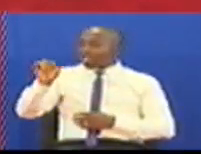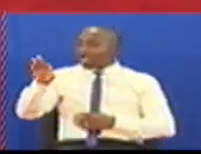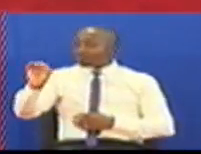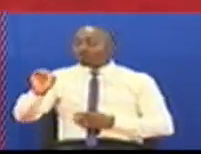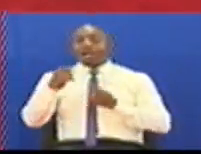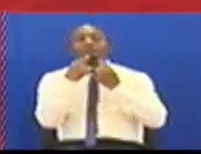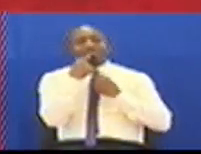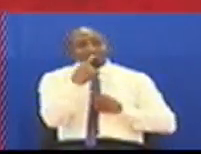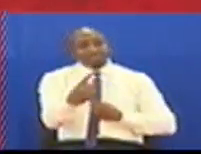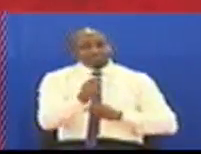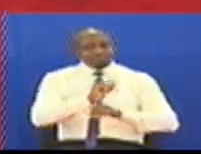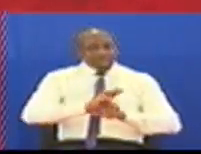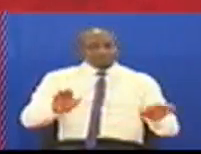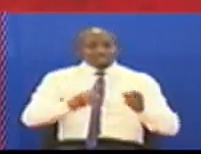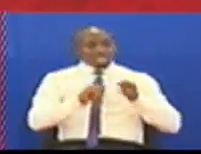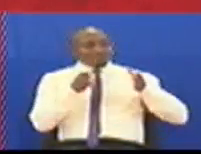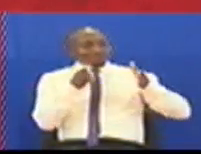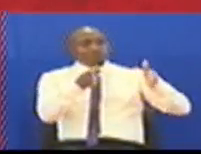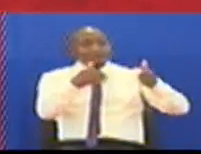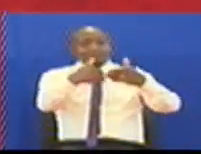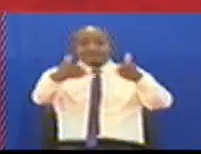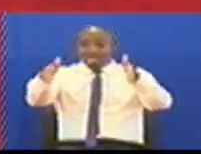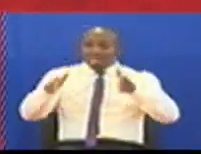amesema vyumba vya madarasa